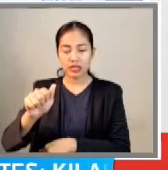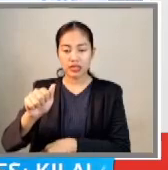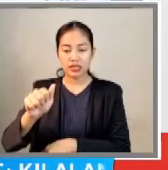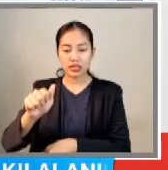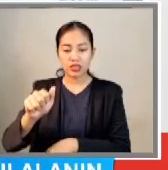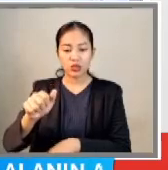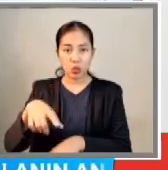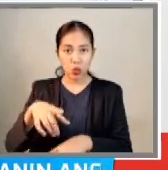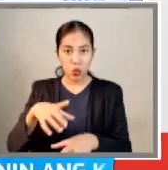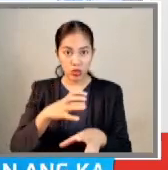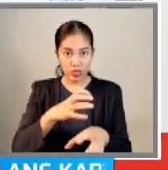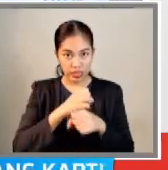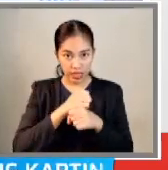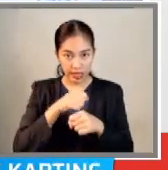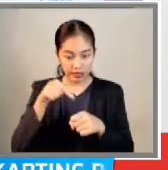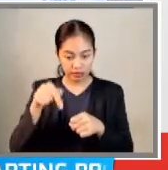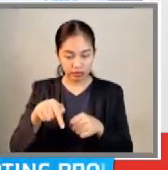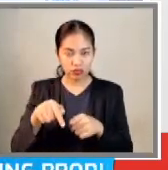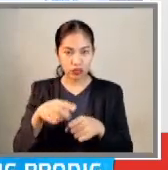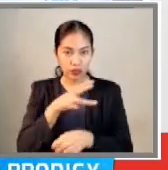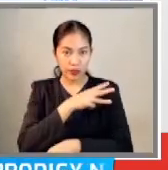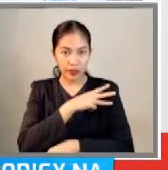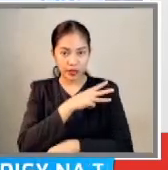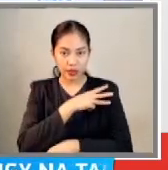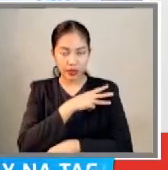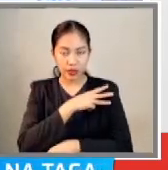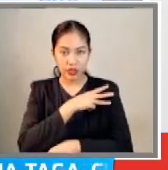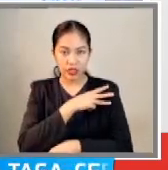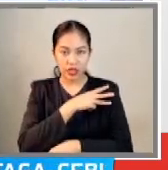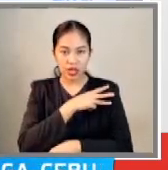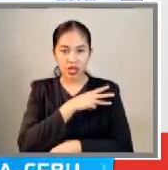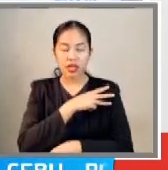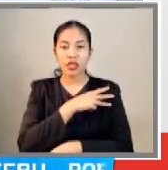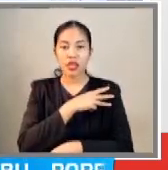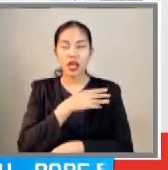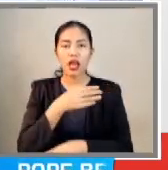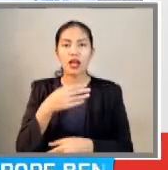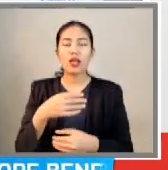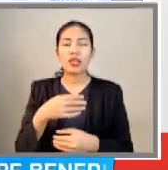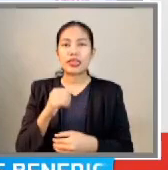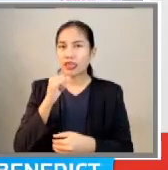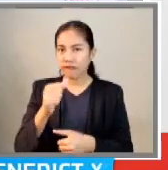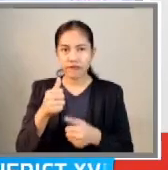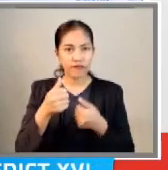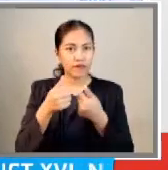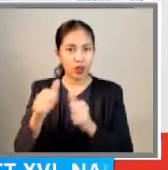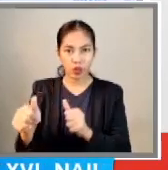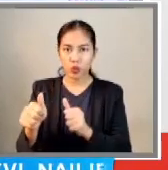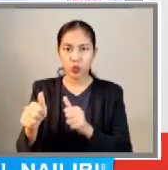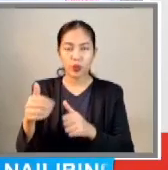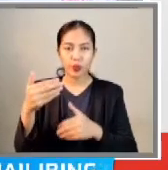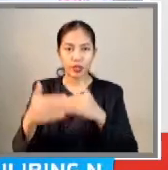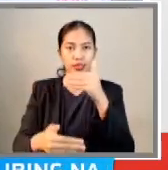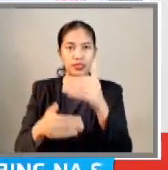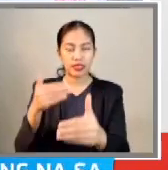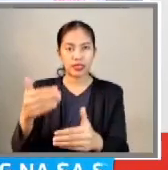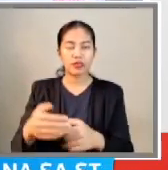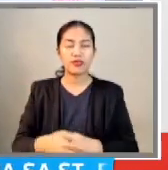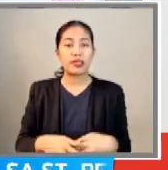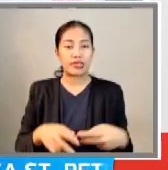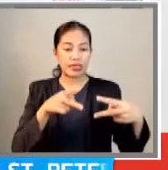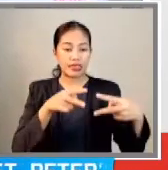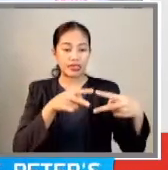yung mismong package ay hindi rin daw, may mga proseso rin daw na hindi nasunod. So ito ay batay pa lamang, Connie, sa interview